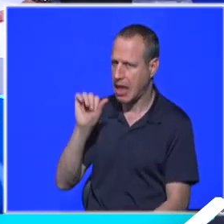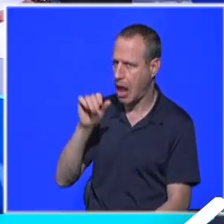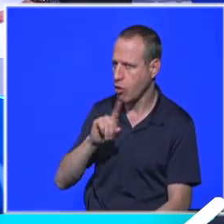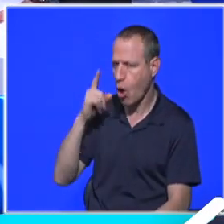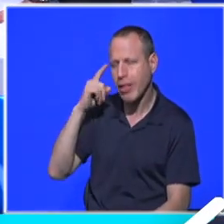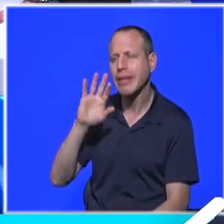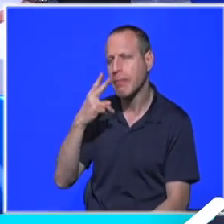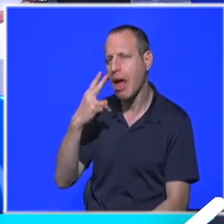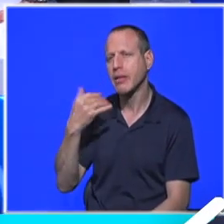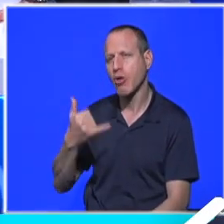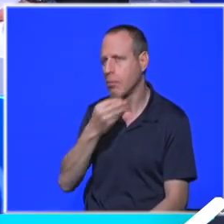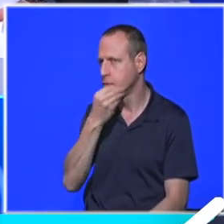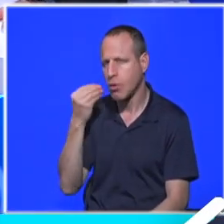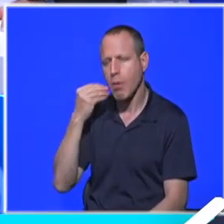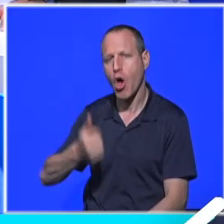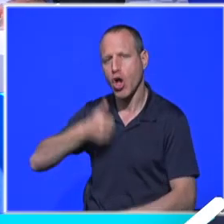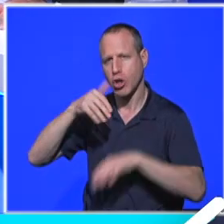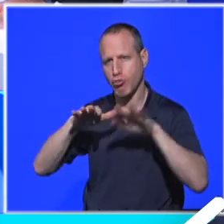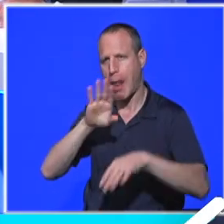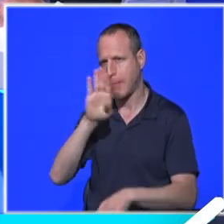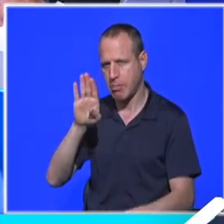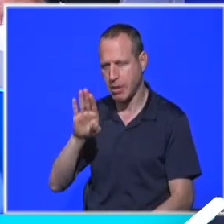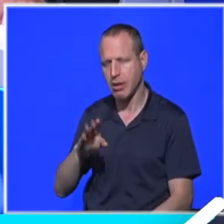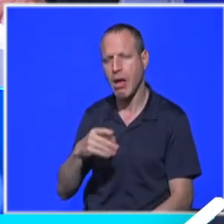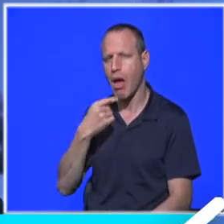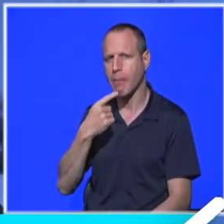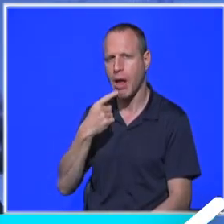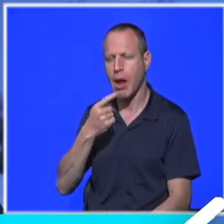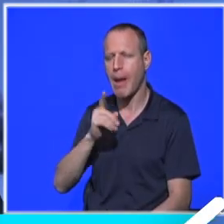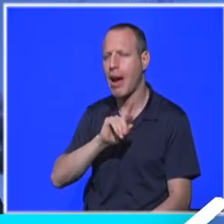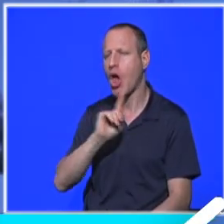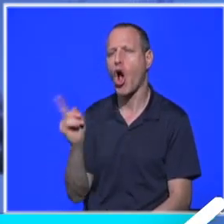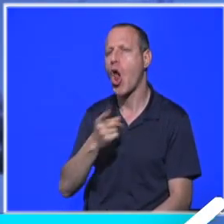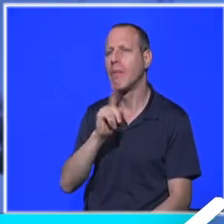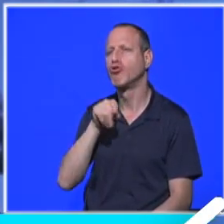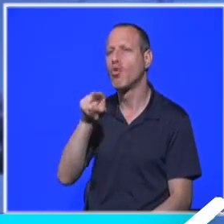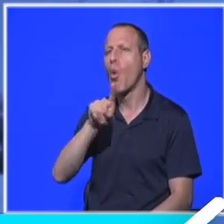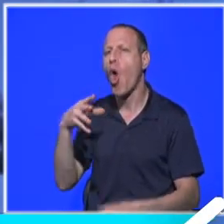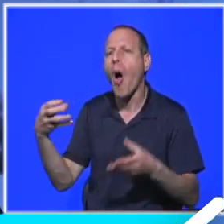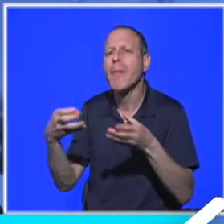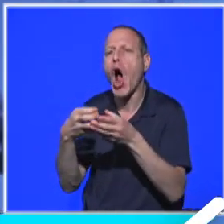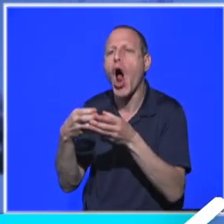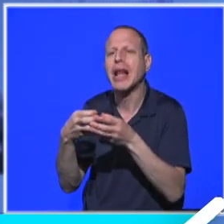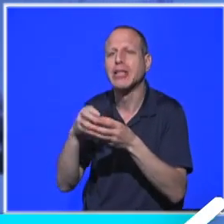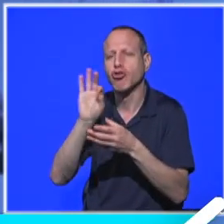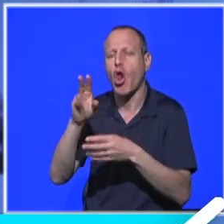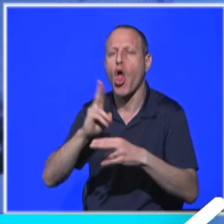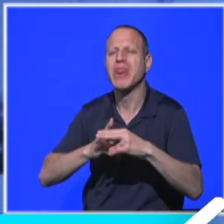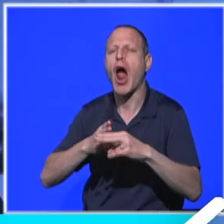היום בצהריים, ראש הממשלה בנימין נתניהו, קינה את כל מי שהוא לא בקואליציה שלו